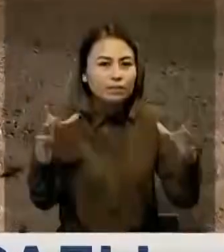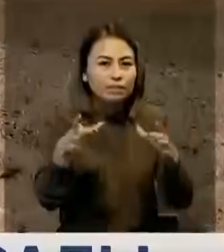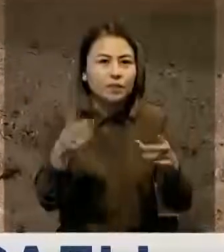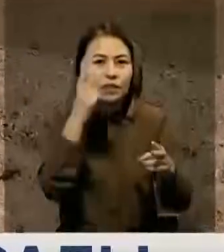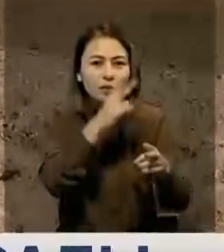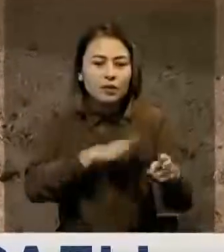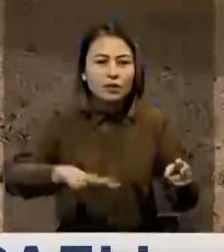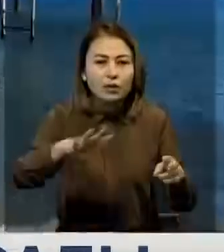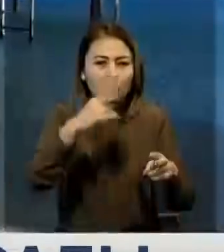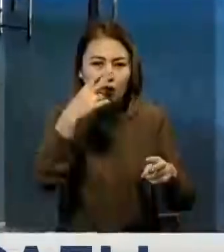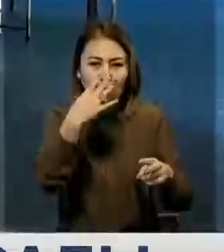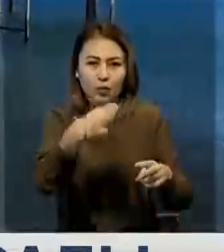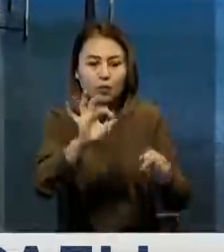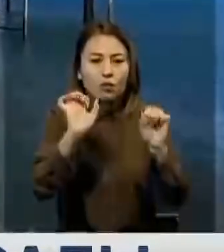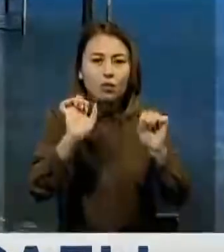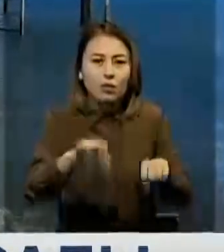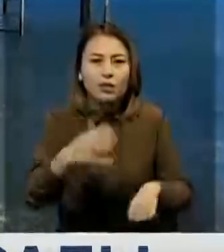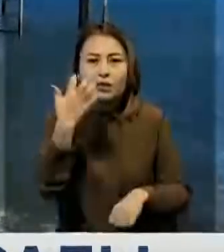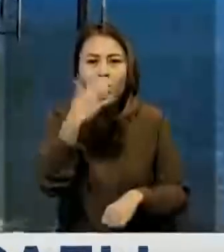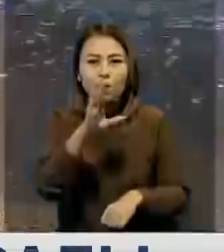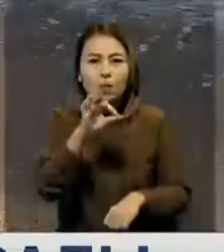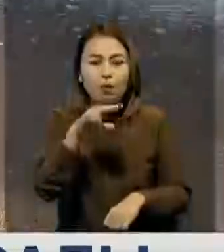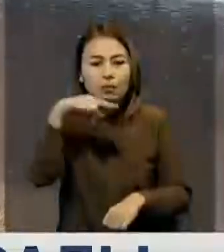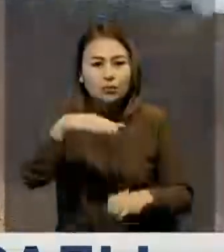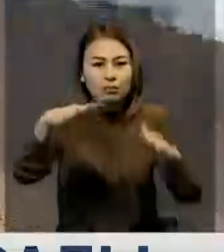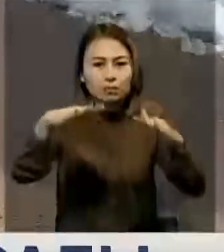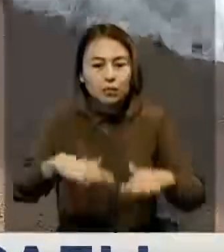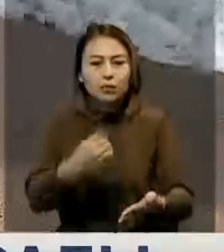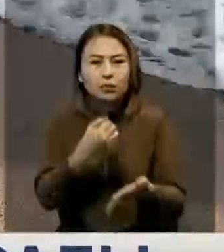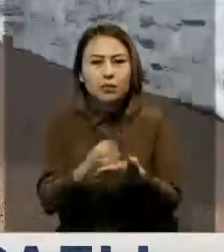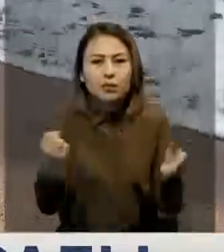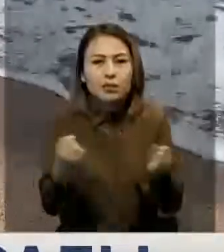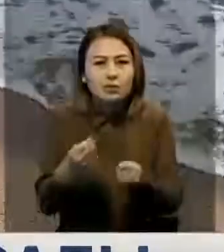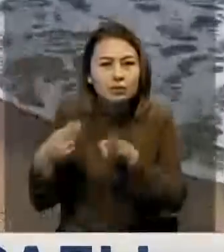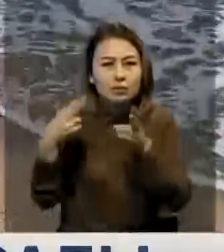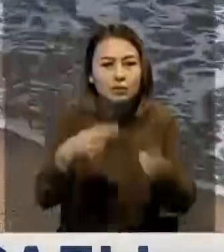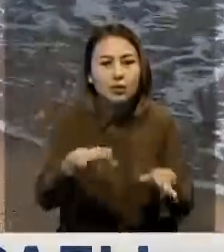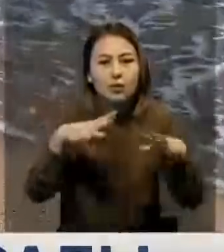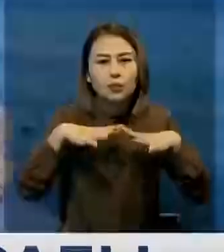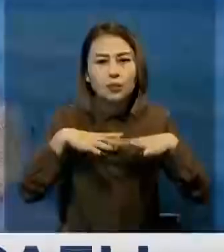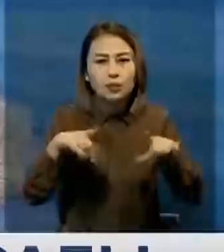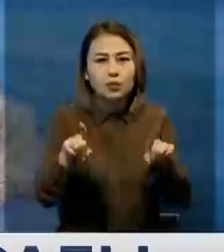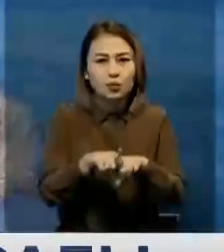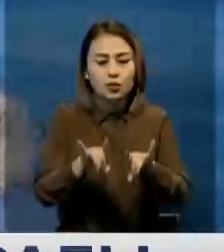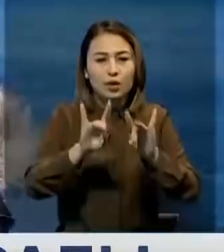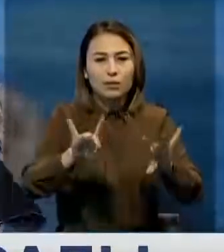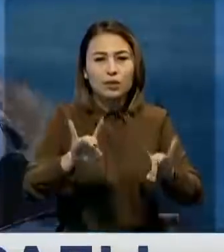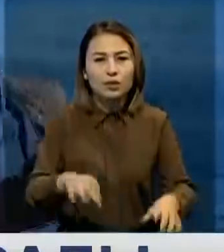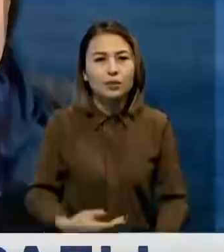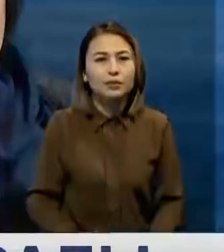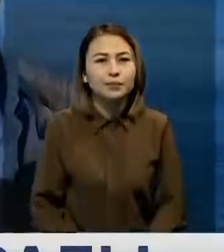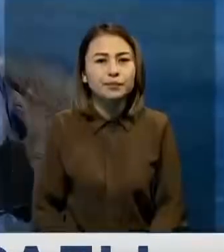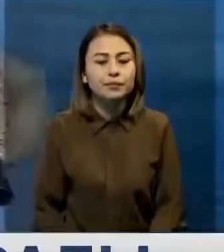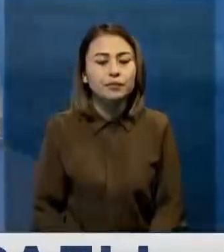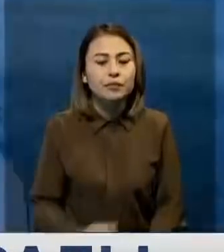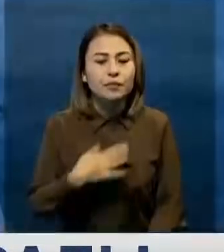пен жағажайлардан анық көруге болады. Ыстық көл суының төмендеген қысқы маусымда демалуға келген туристерді айтады. Мы только что пришли на